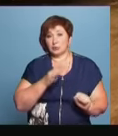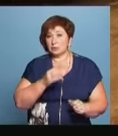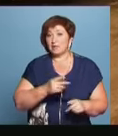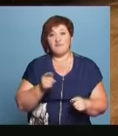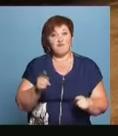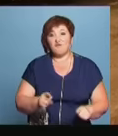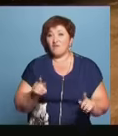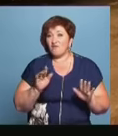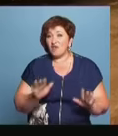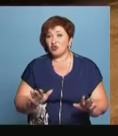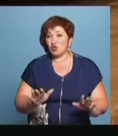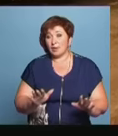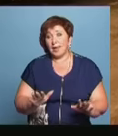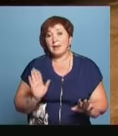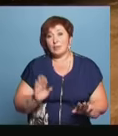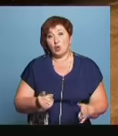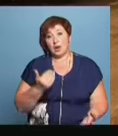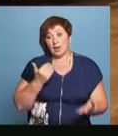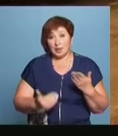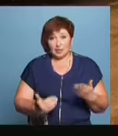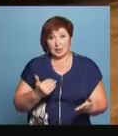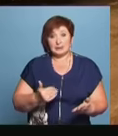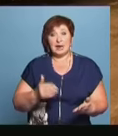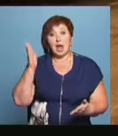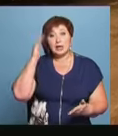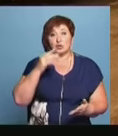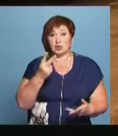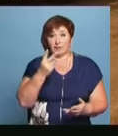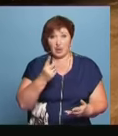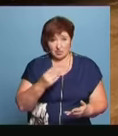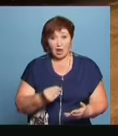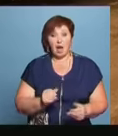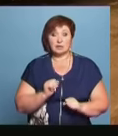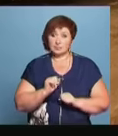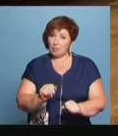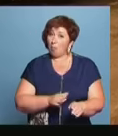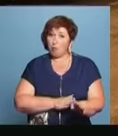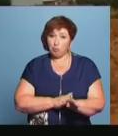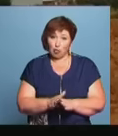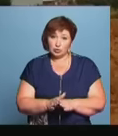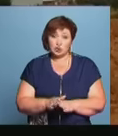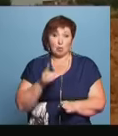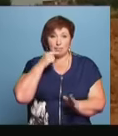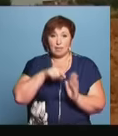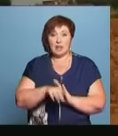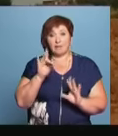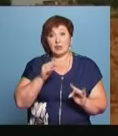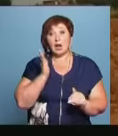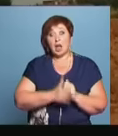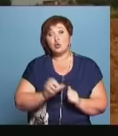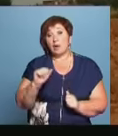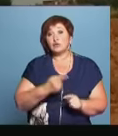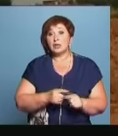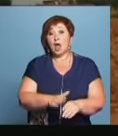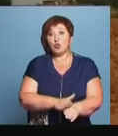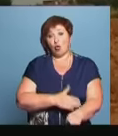уже. Тем более, если гидроизоляция двойная, она защищена полностью от попадания влаги. К концу августа эта